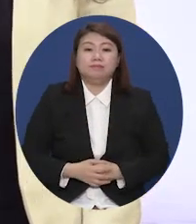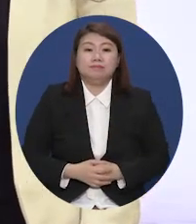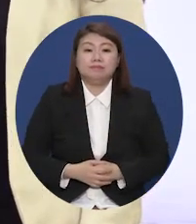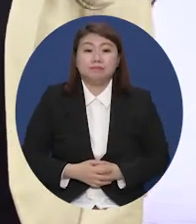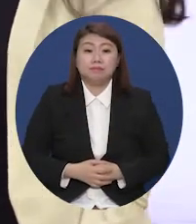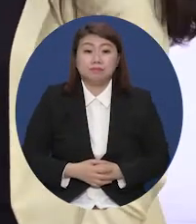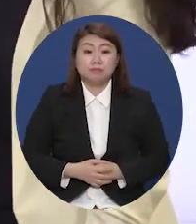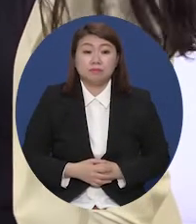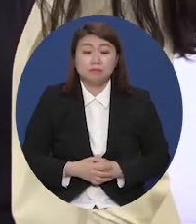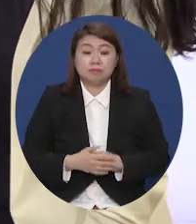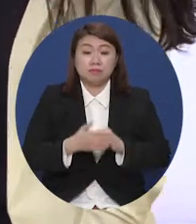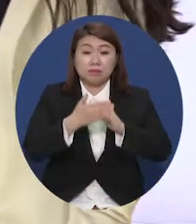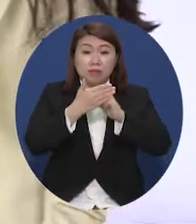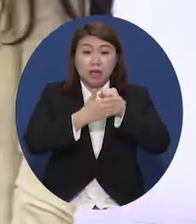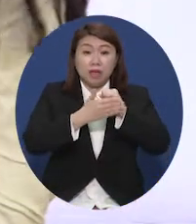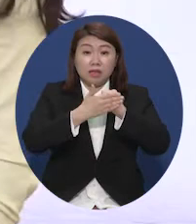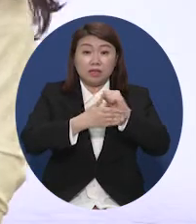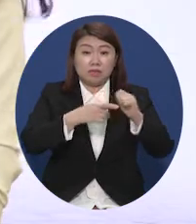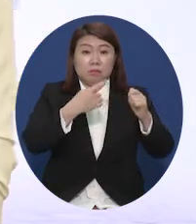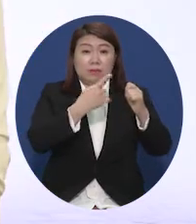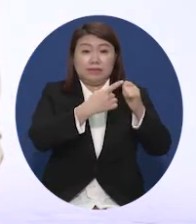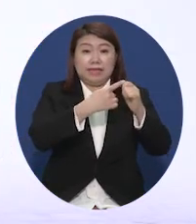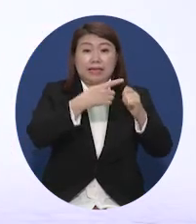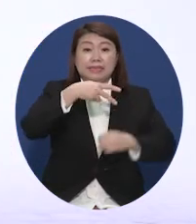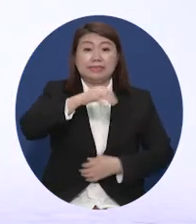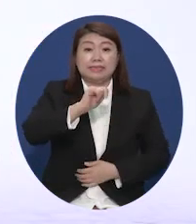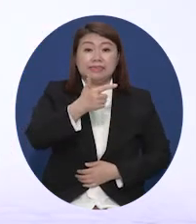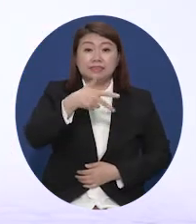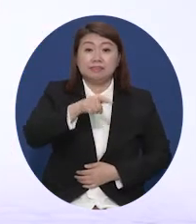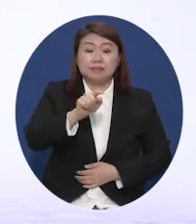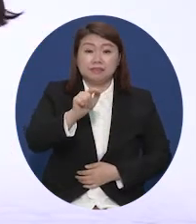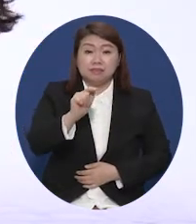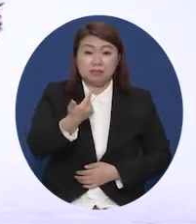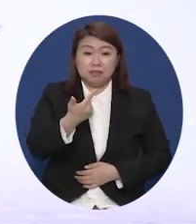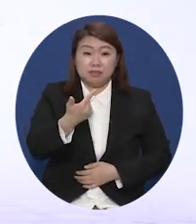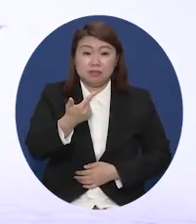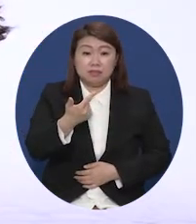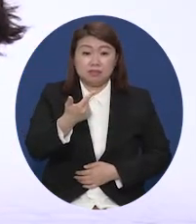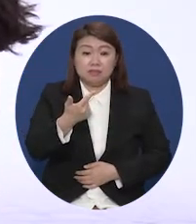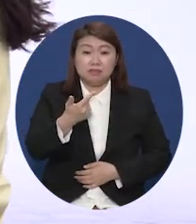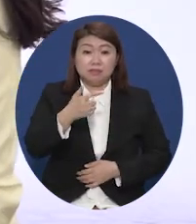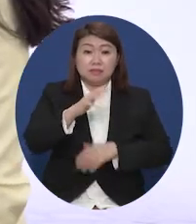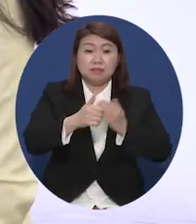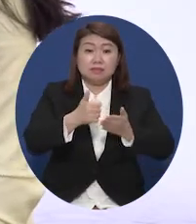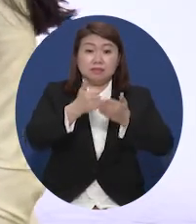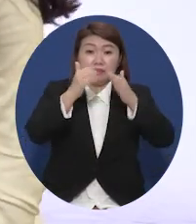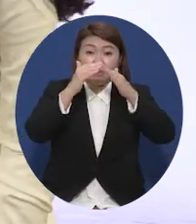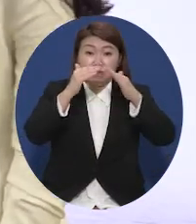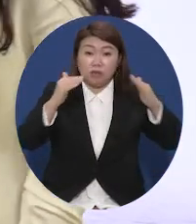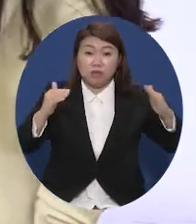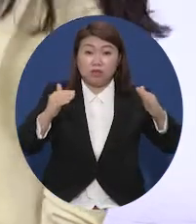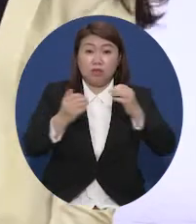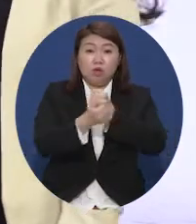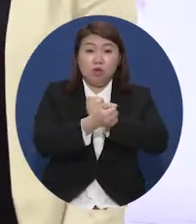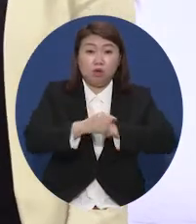지금 보시는 사진은 띠깔의 제1신전의 모습이에요 그리고 신전 앞으로는